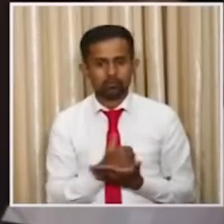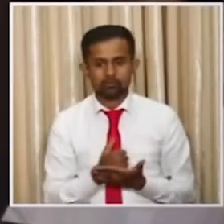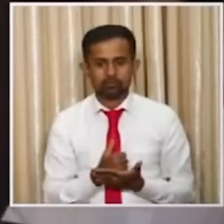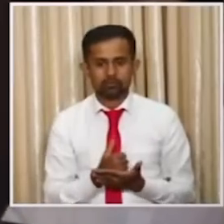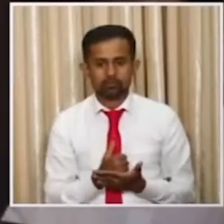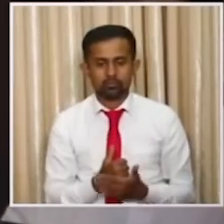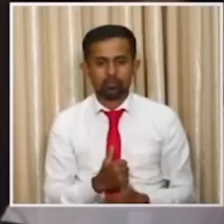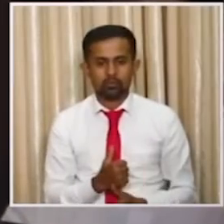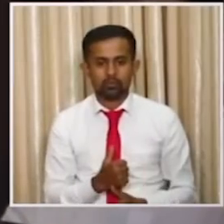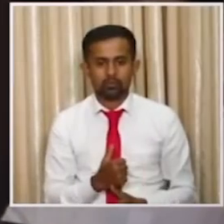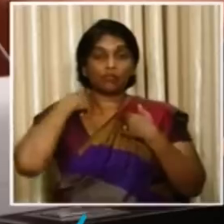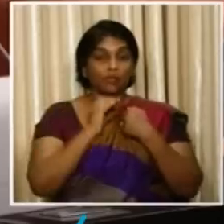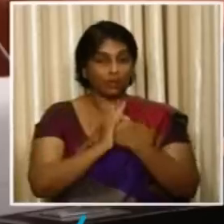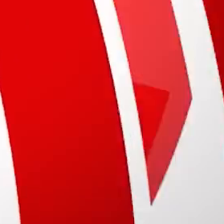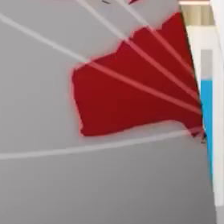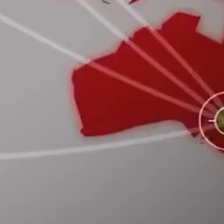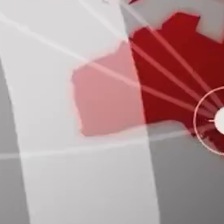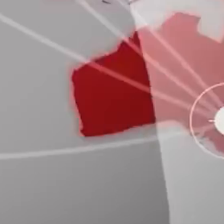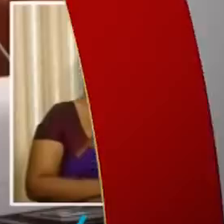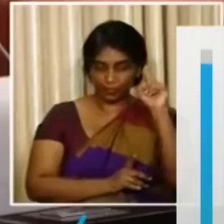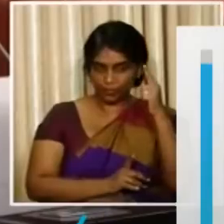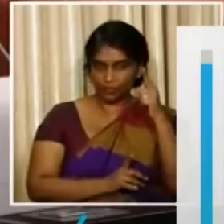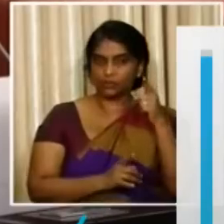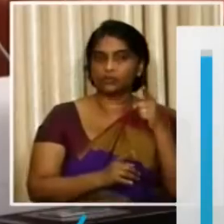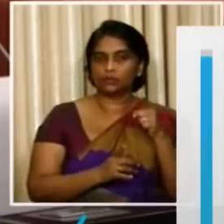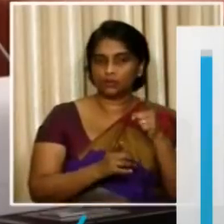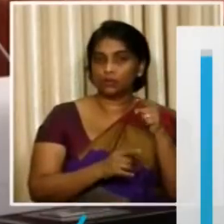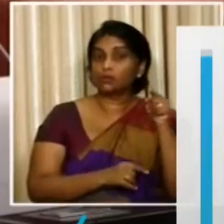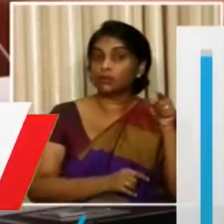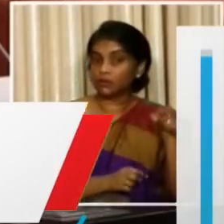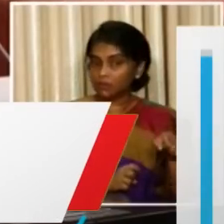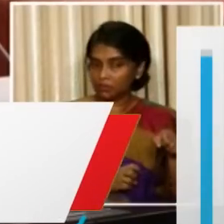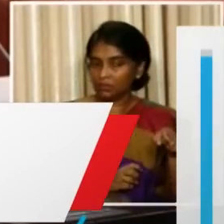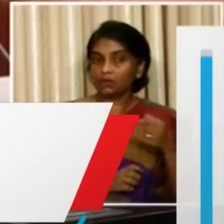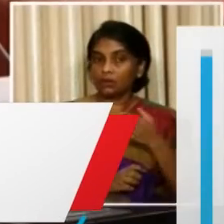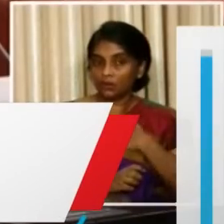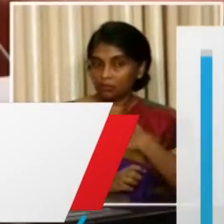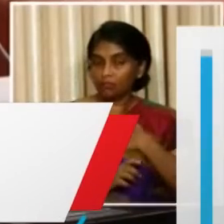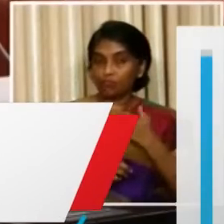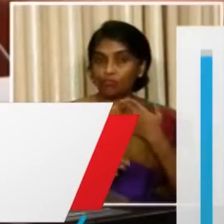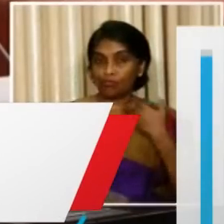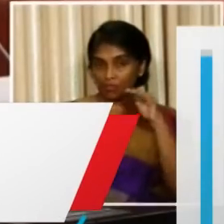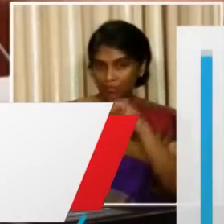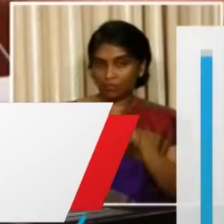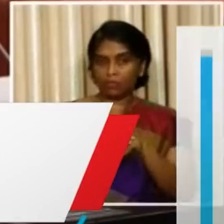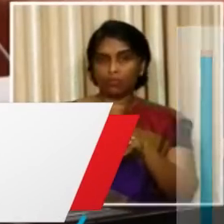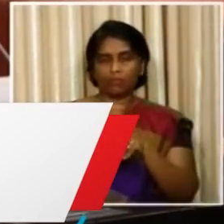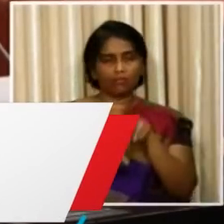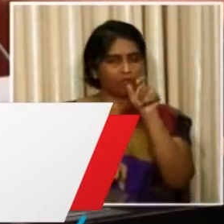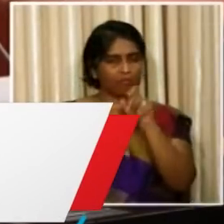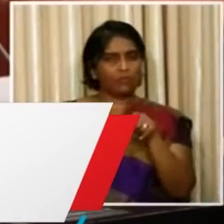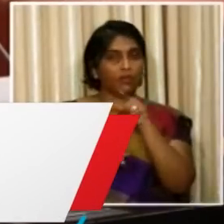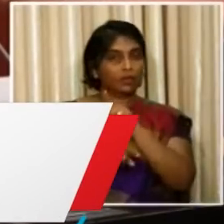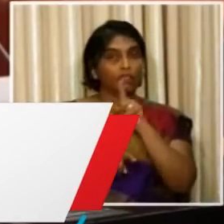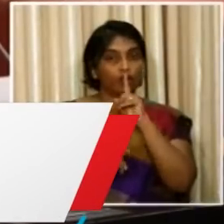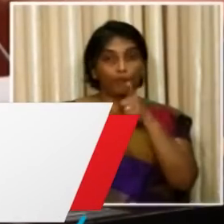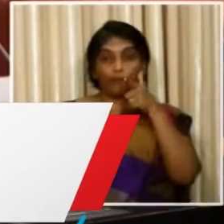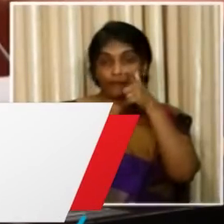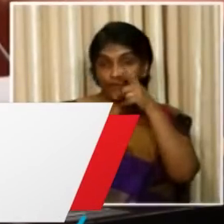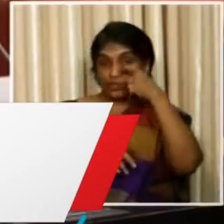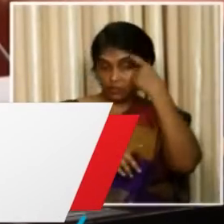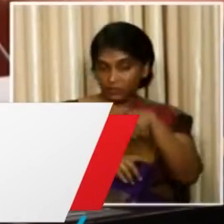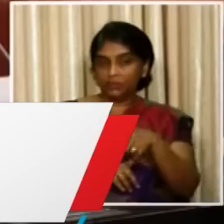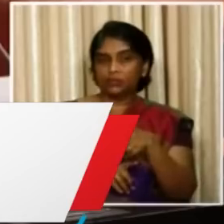தெரிவித்துள்ளார். தாம் சட்டரீதியற்ற வகையில் கைது செய்யப்பட்டதன் மூலம் தமது சிறப்புரிமை மீறப்பட்டுள்ளதாக